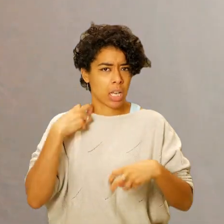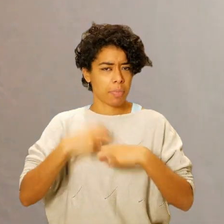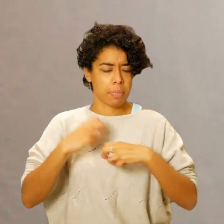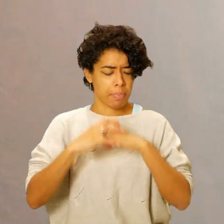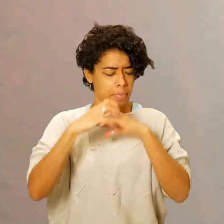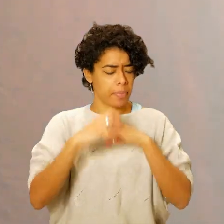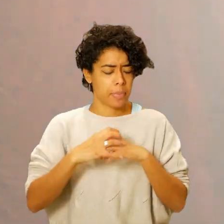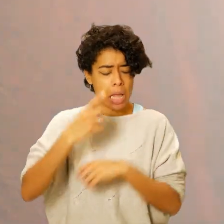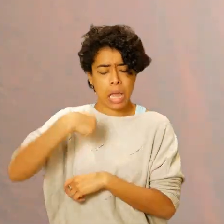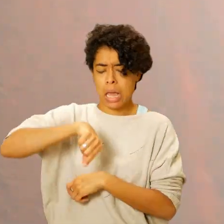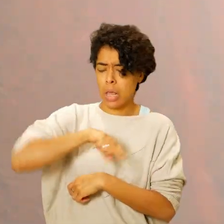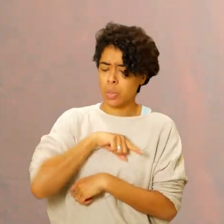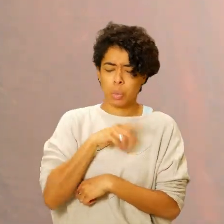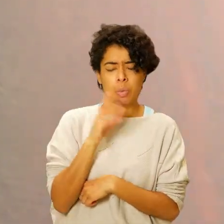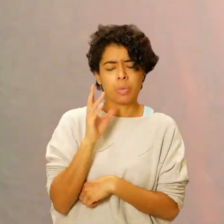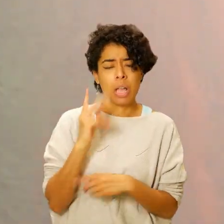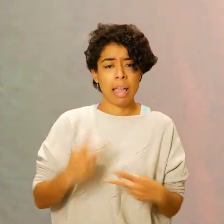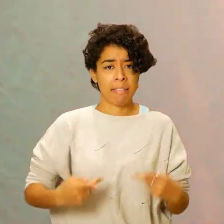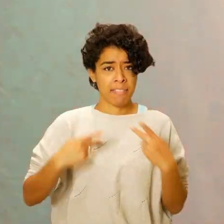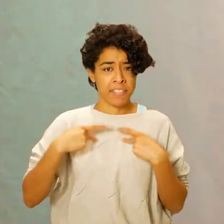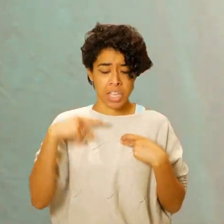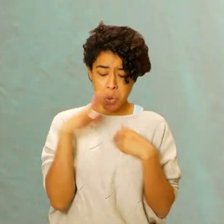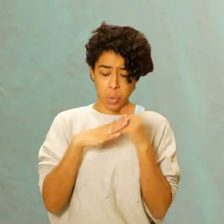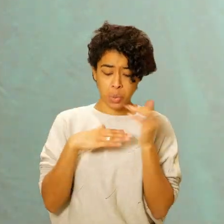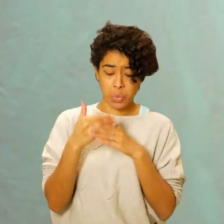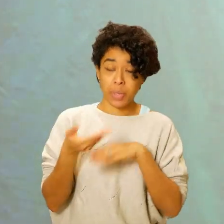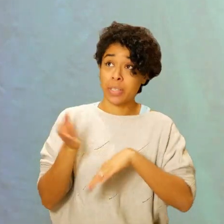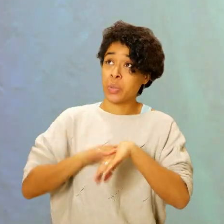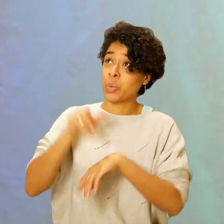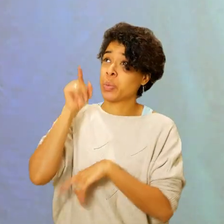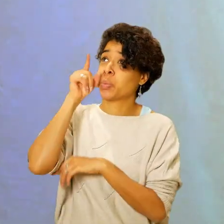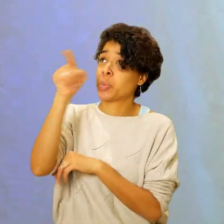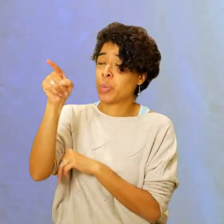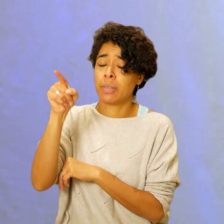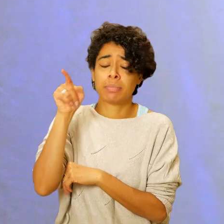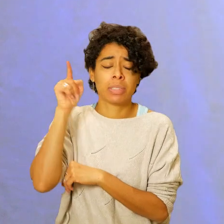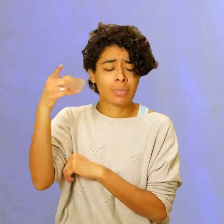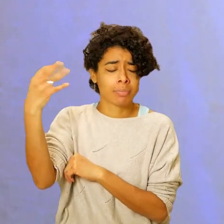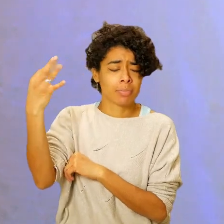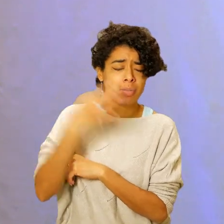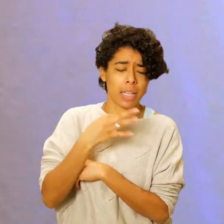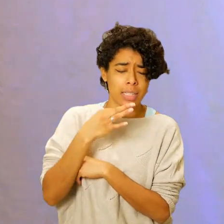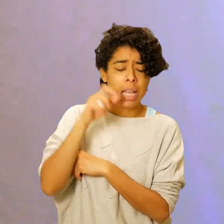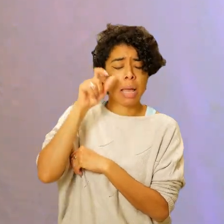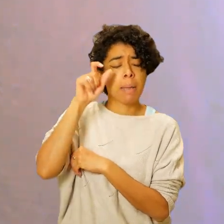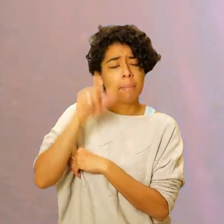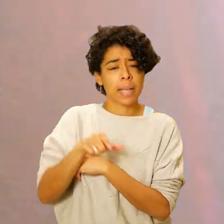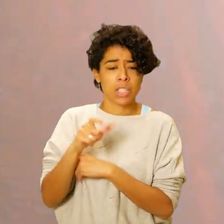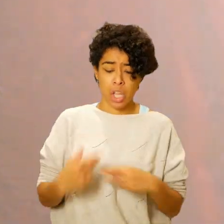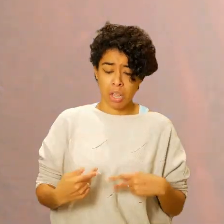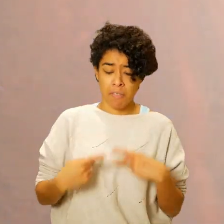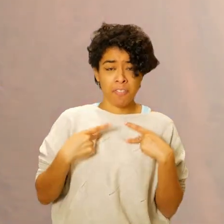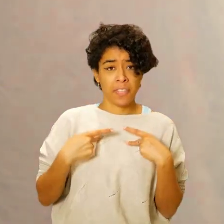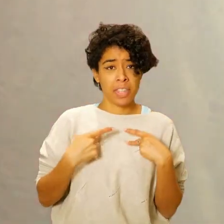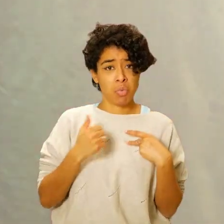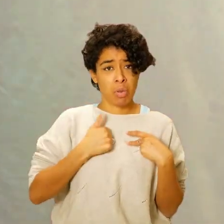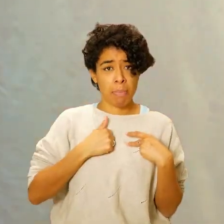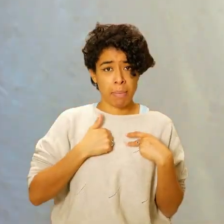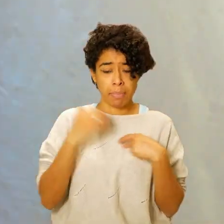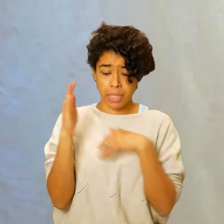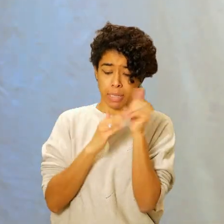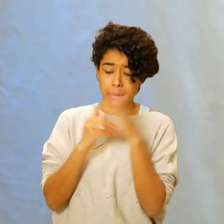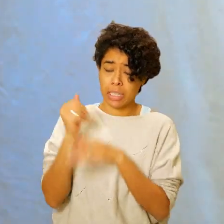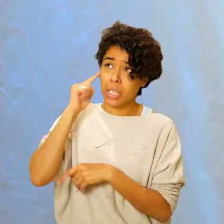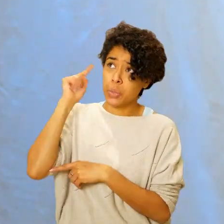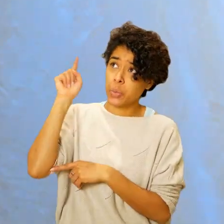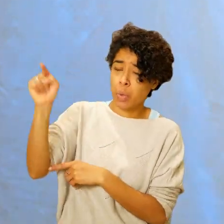que nous avons construit notre vie sur toi. Et Seigneur, tu l'as dit. Tu as dit que celui qui bâtit sa vie sur toi, Seigneur, même